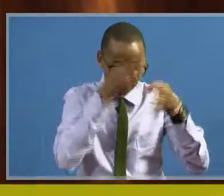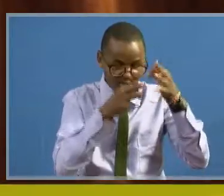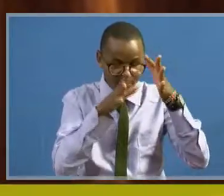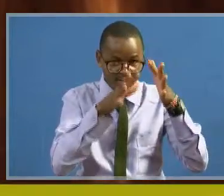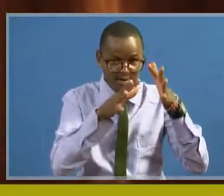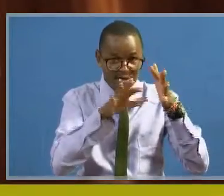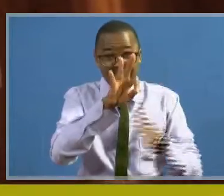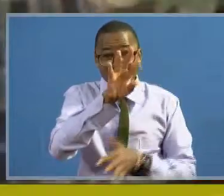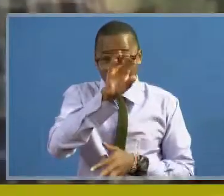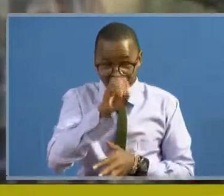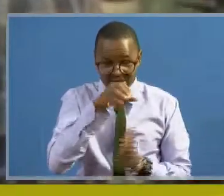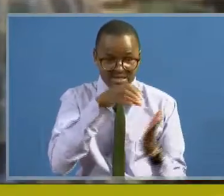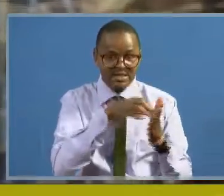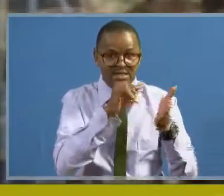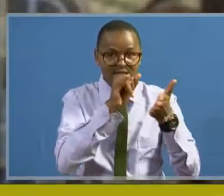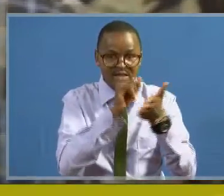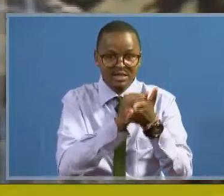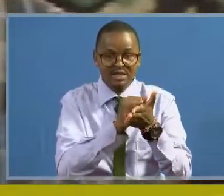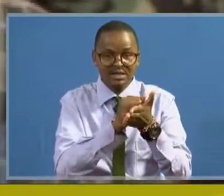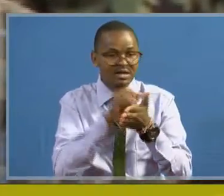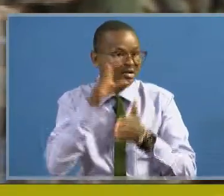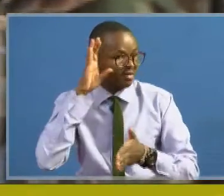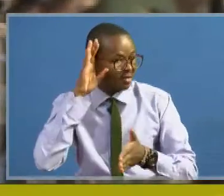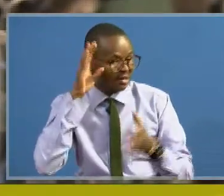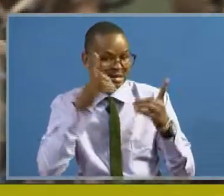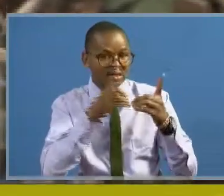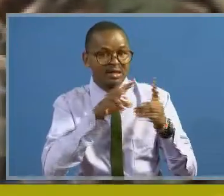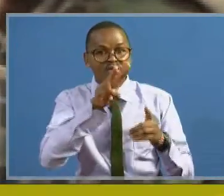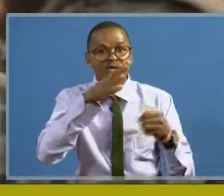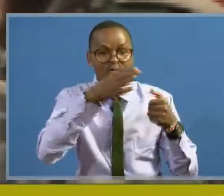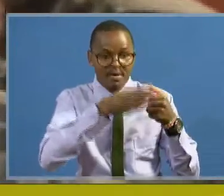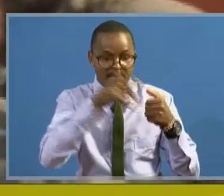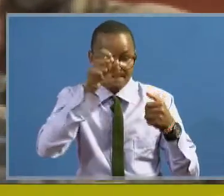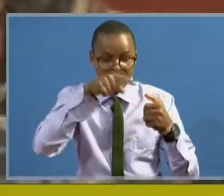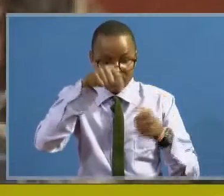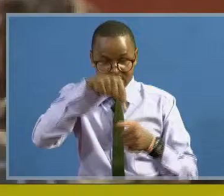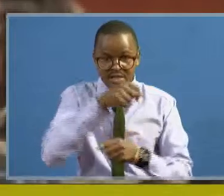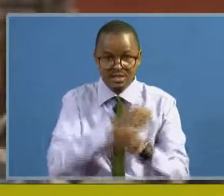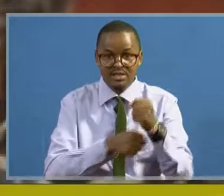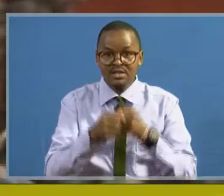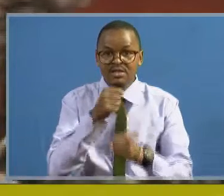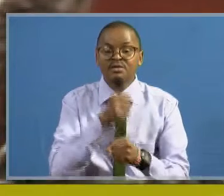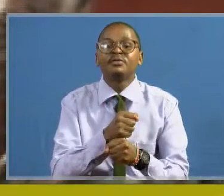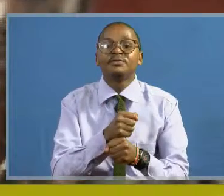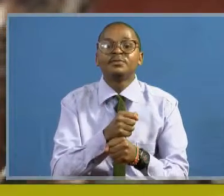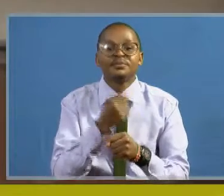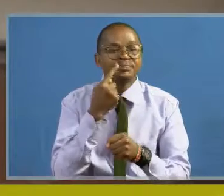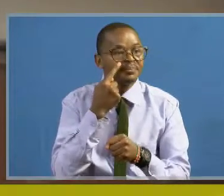30 katika kesi hiyo ambayo itasikizwa tarehe 29 mwezi huu mwaka huu.